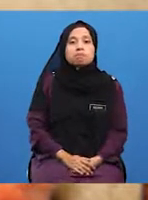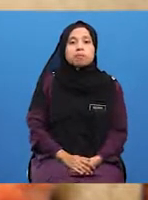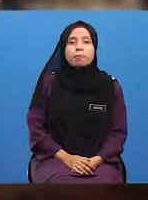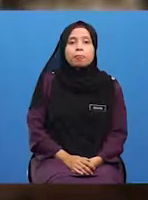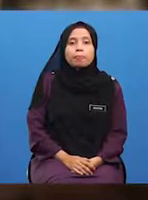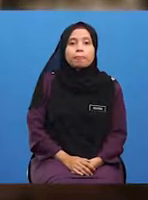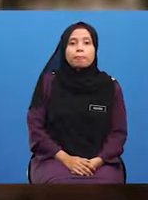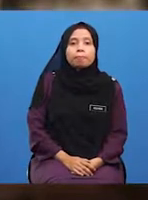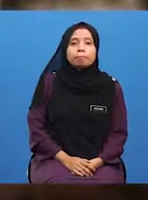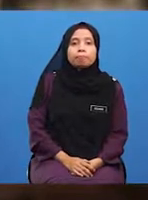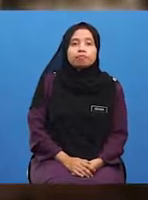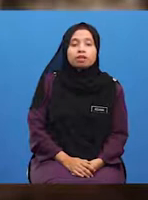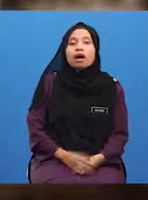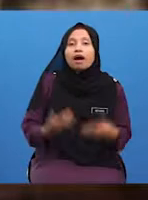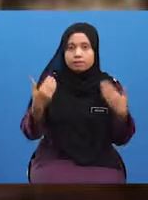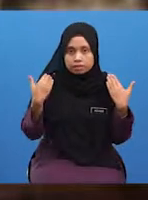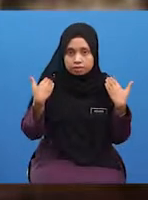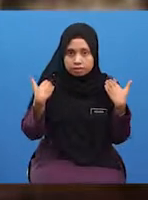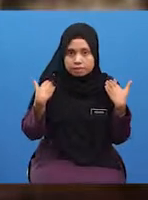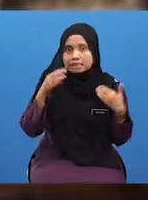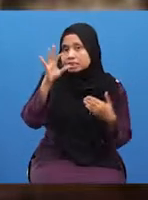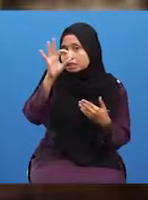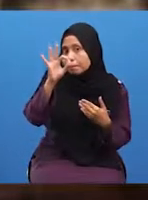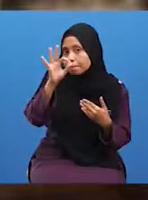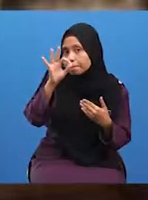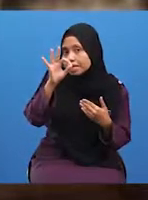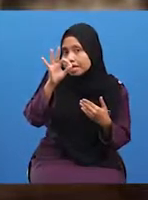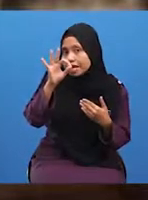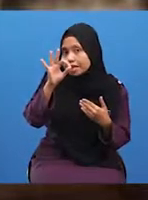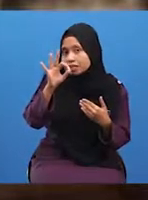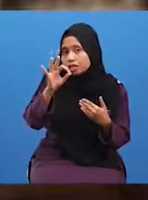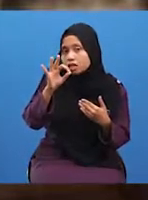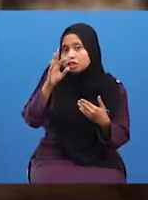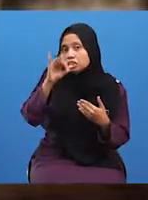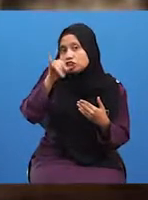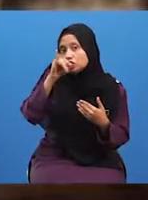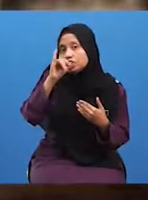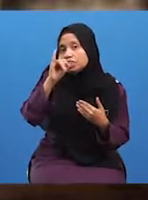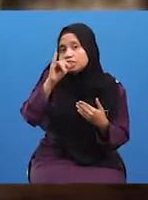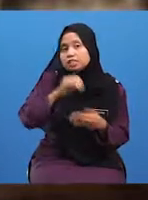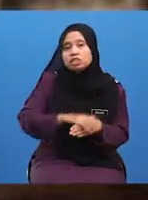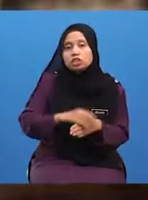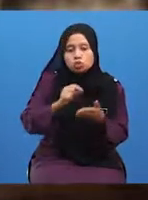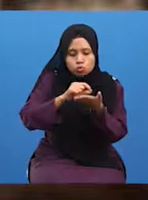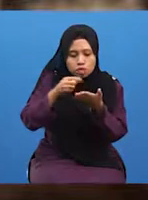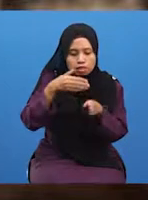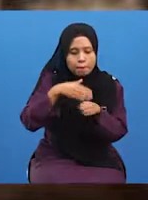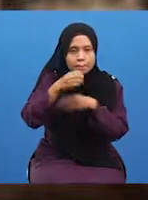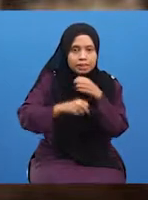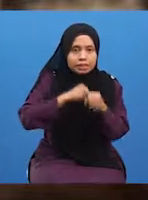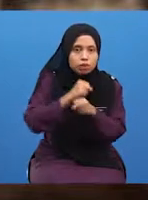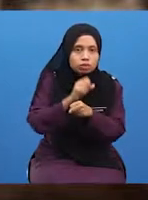ia mengandungi sembilan jilid dan telah ditulis pada tahun